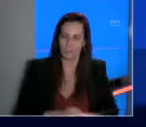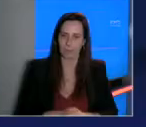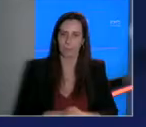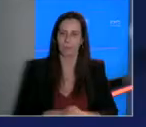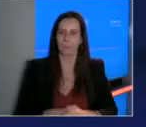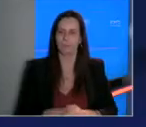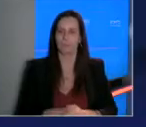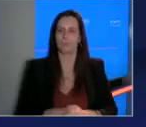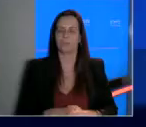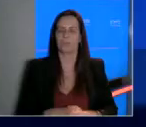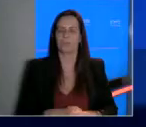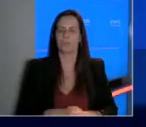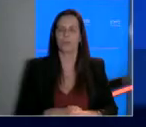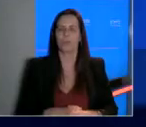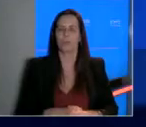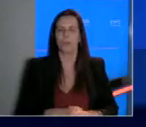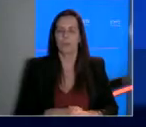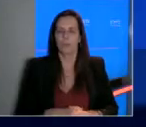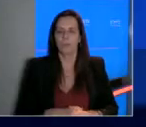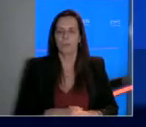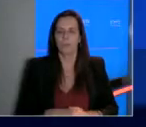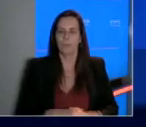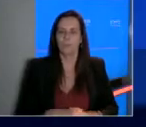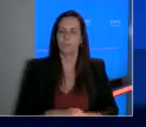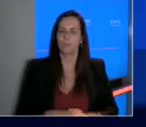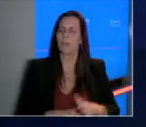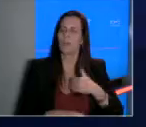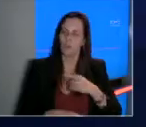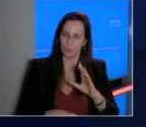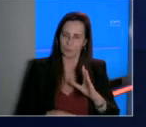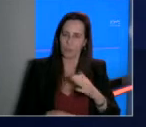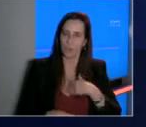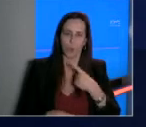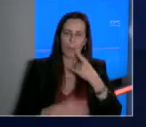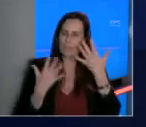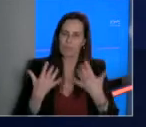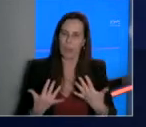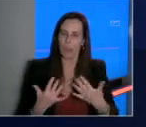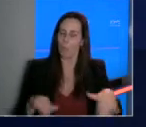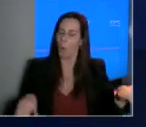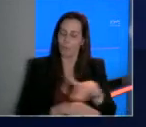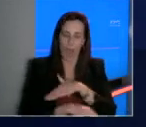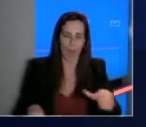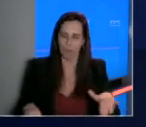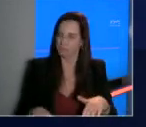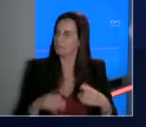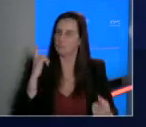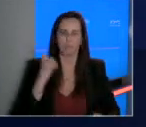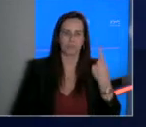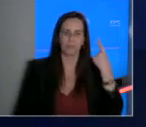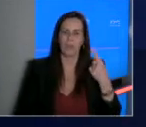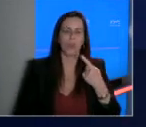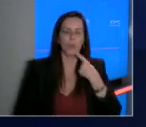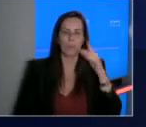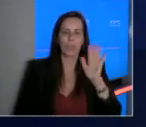לארג'ית עם המערכת. אני זהירה, כן. אנחנו מדברים, תראי, אנחנו מדברים על מספרי מובטלים שלא ידענו מעולם,